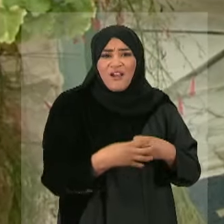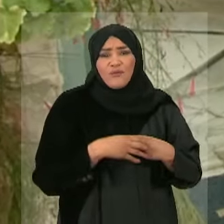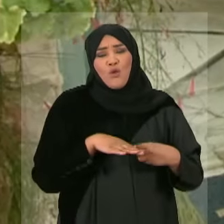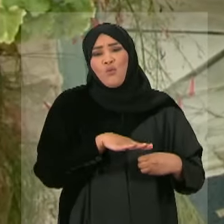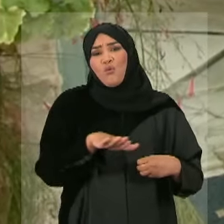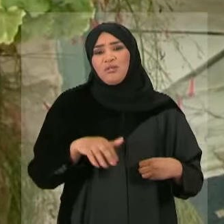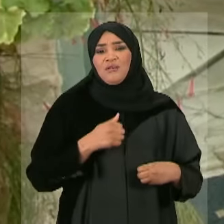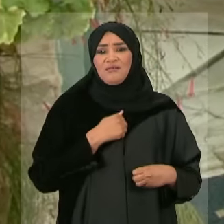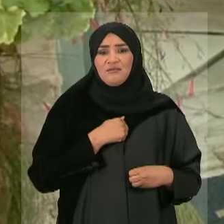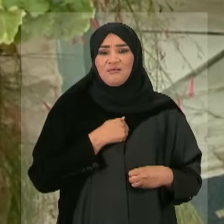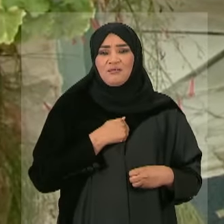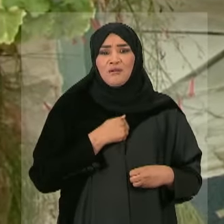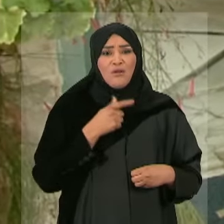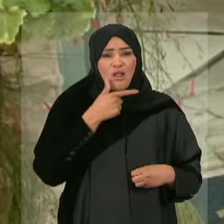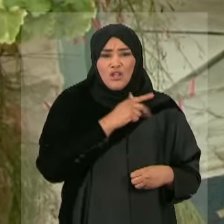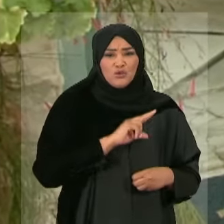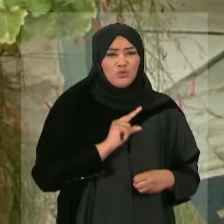كأنه أنت بتفوت على وطنك بالسرقة.